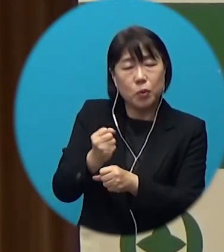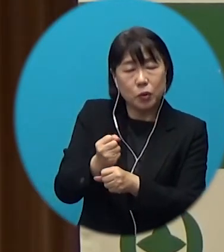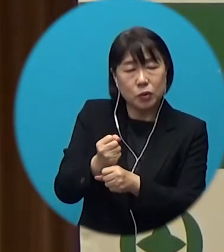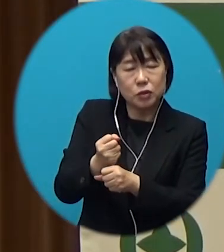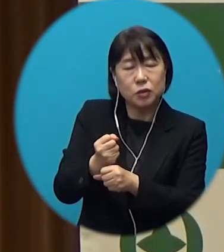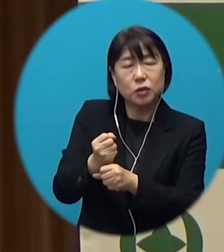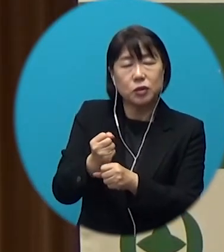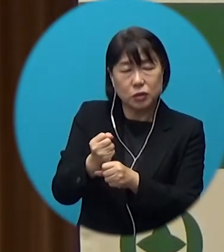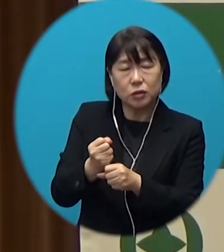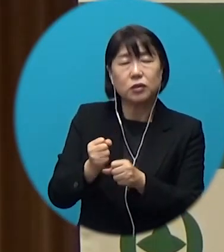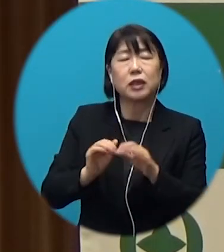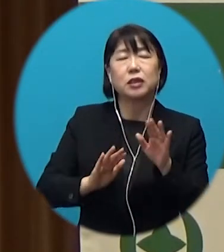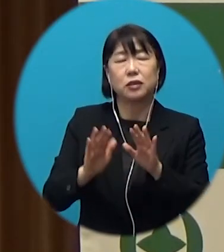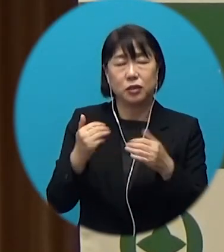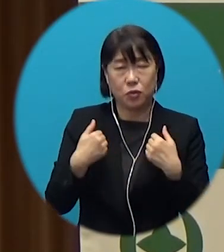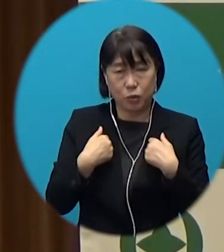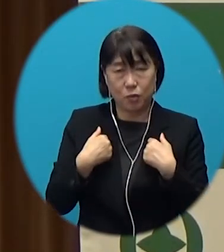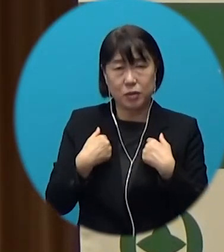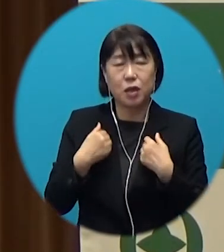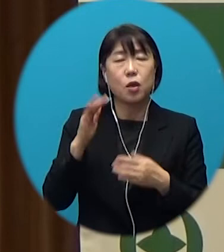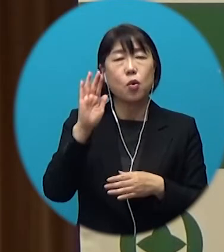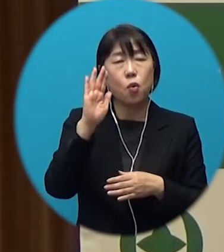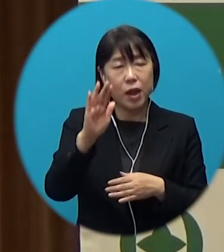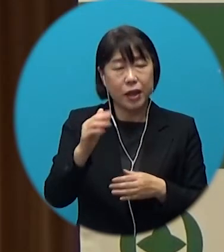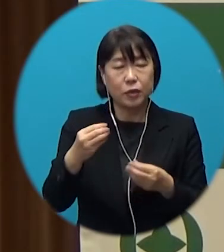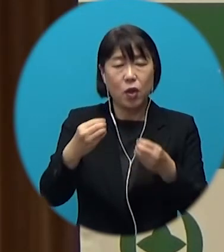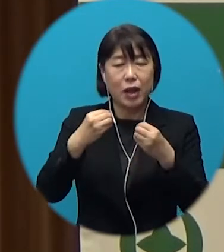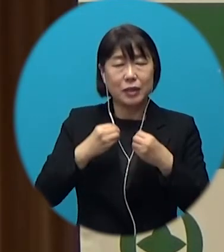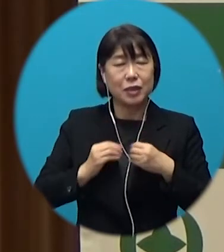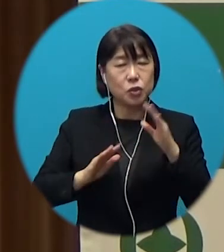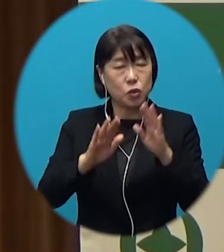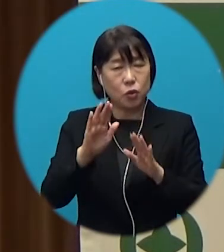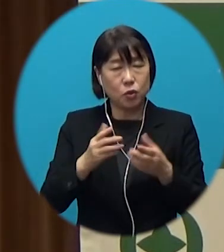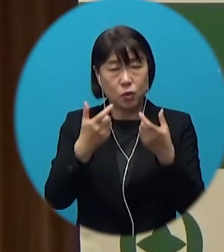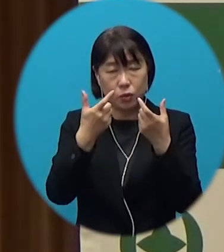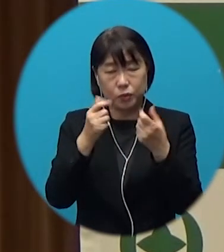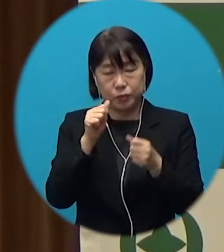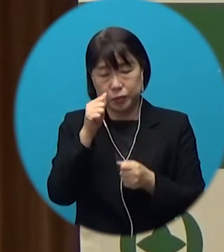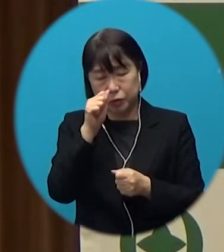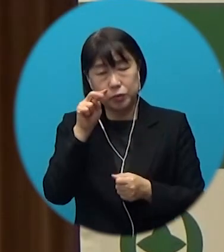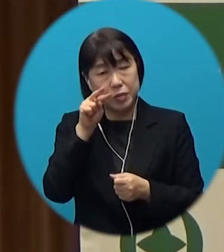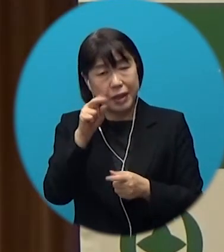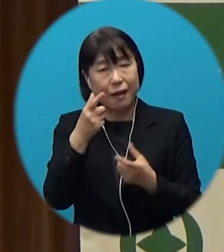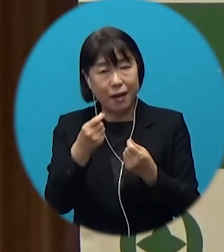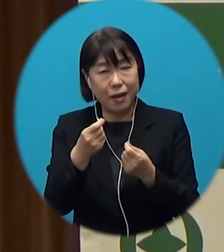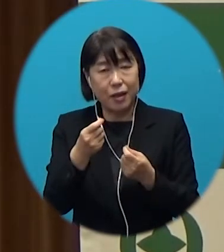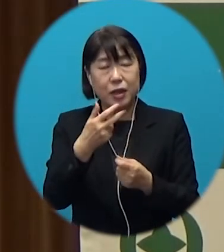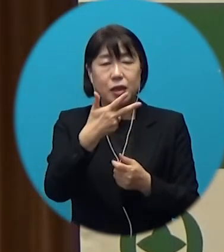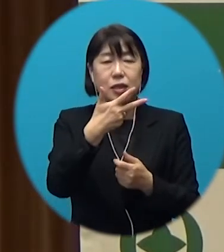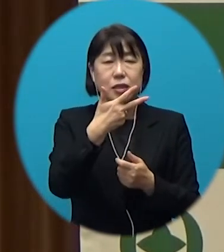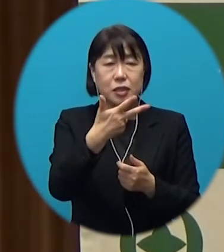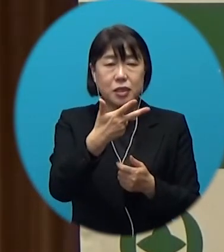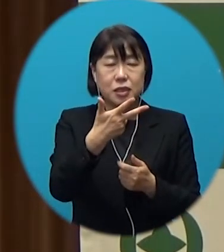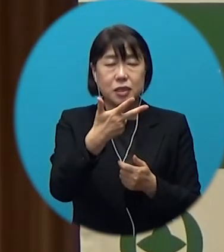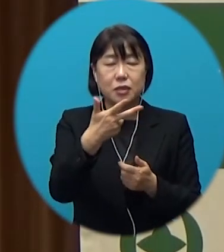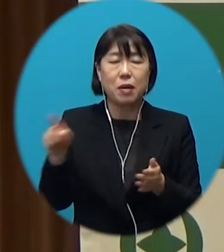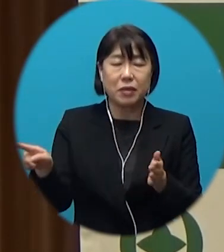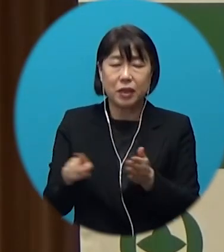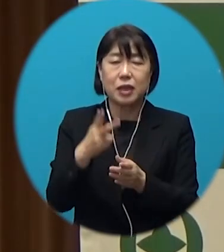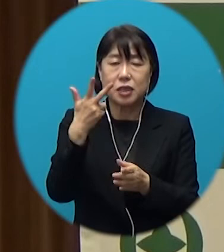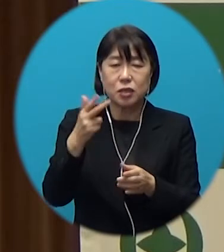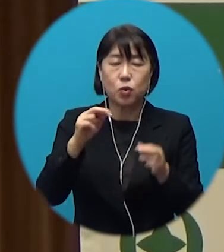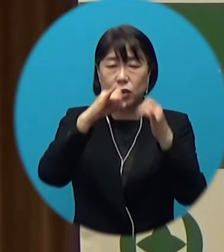だというふうに思っていますので、これからの感染状況をよく見ながらですね、例えばその市の中止していた催し